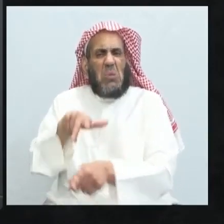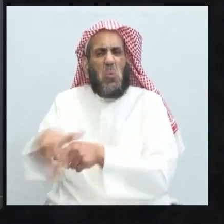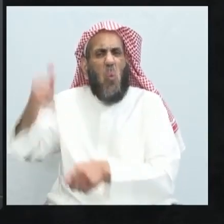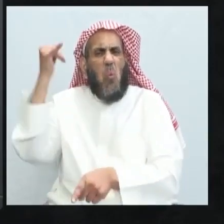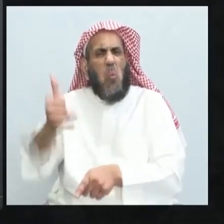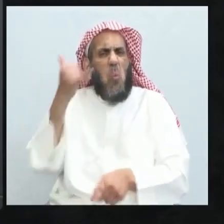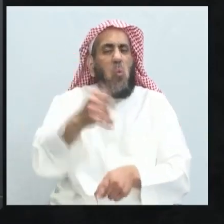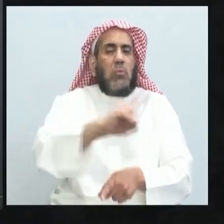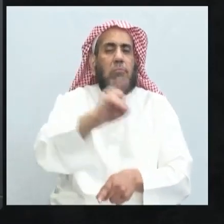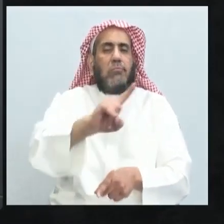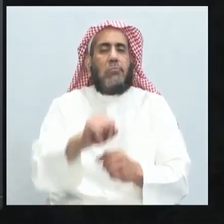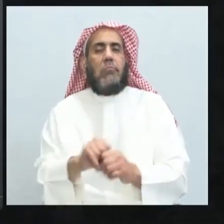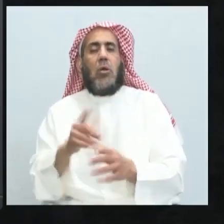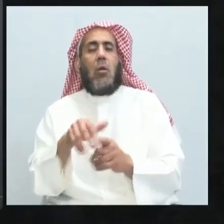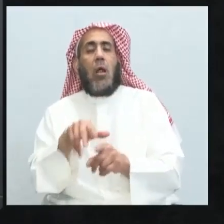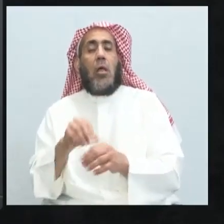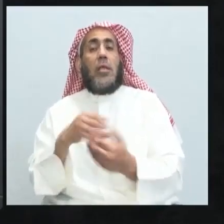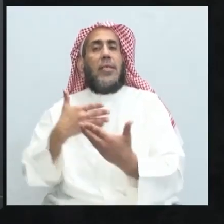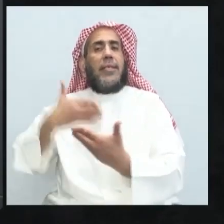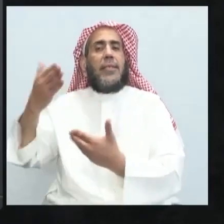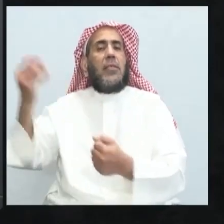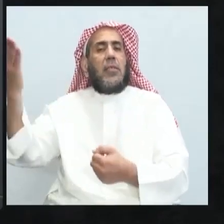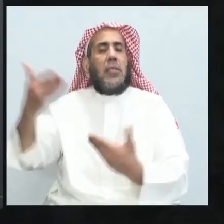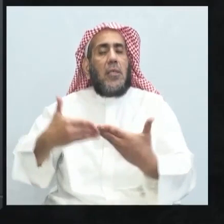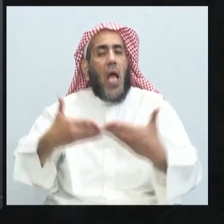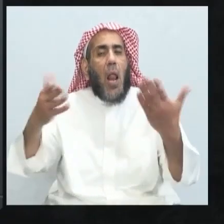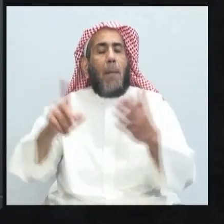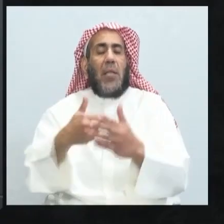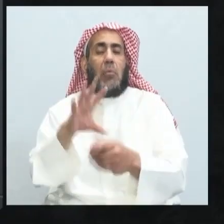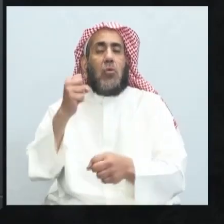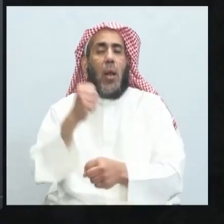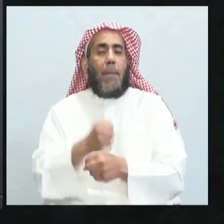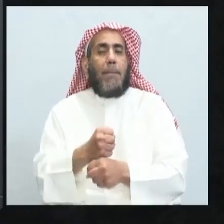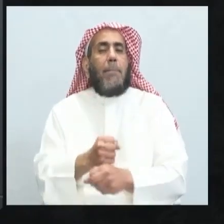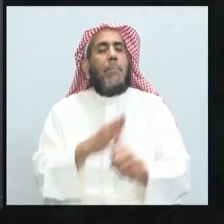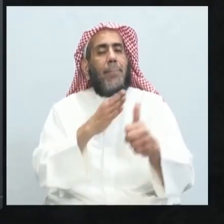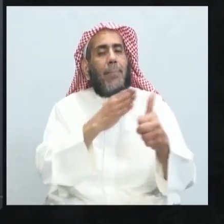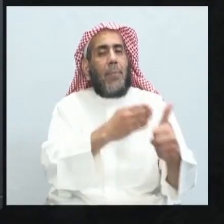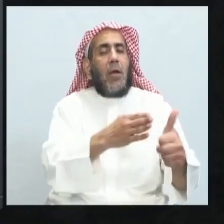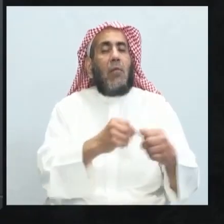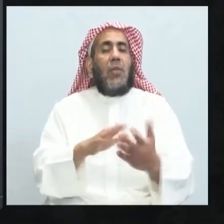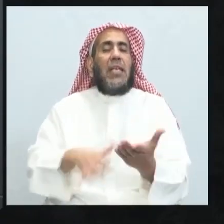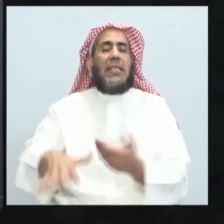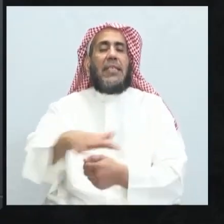وتخريب وخرا وانما قد هذه رساله بداها بالنبي صلى الله عليه وسلم وفي الجزيره العربيه ثم بعد ذلك كانوا